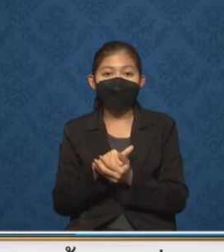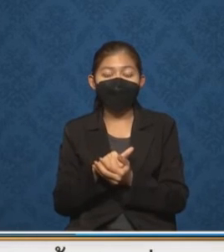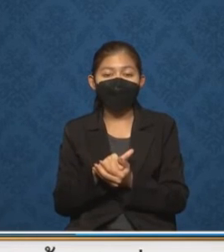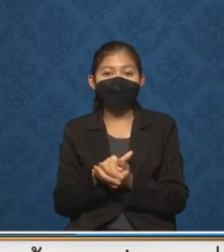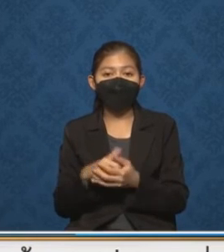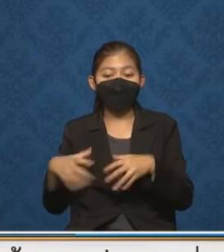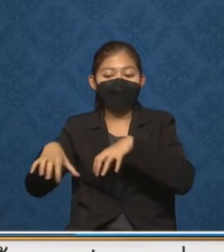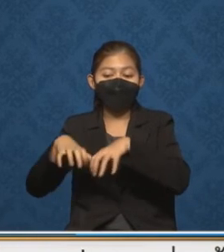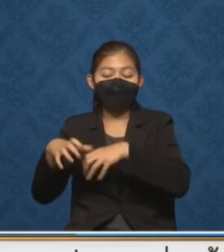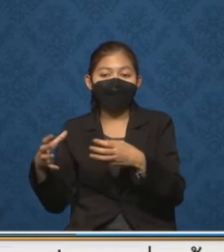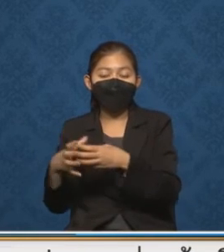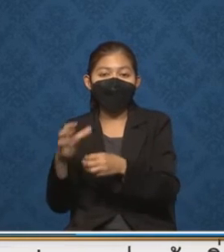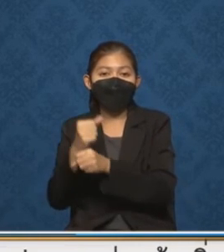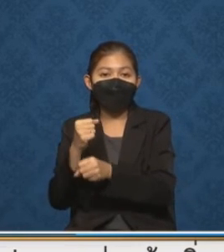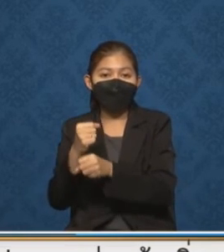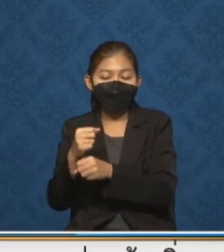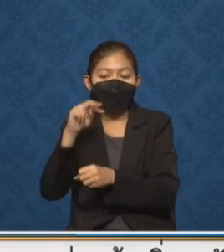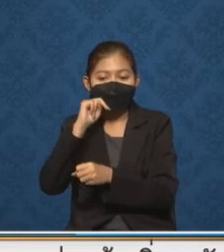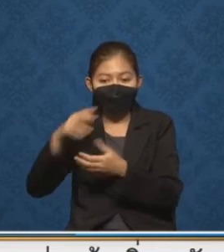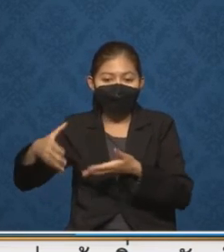ททำเรองน้ำก็สนใจจัเรื่องน้ำท่าขอบคุณมากครับ